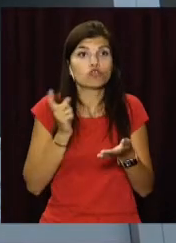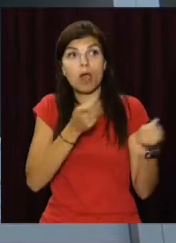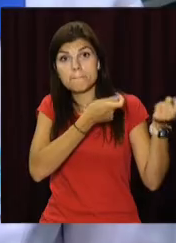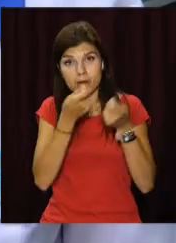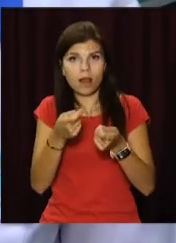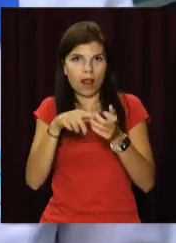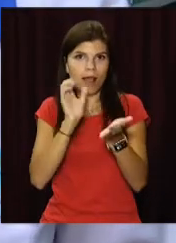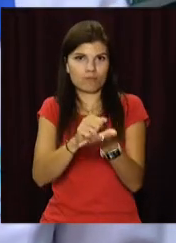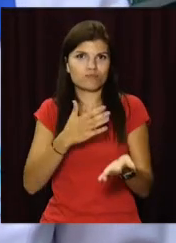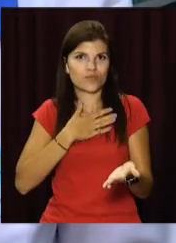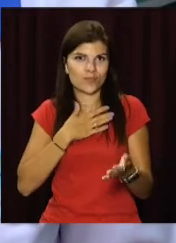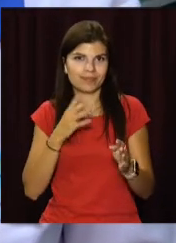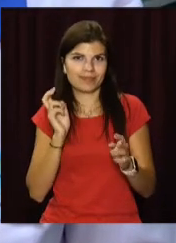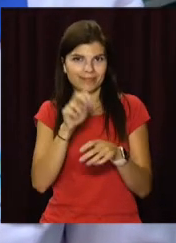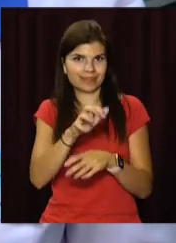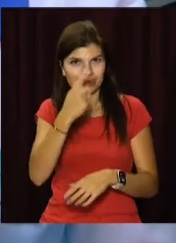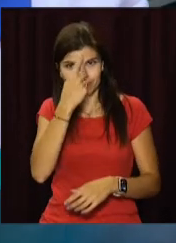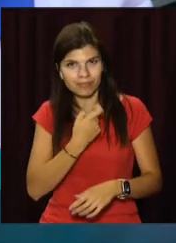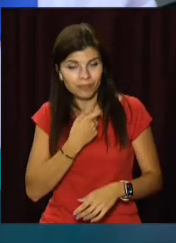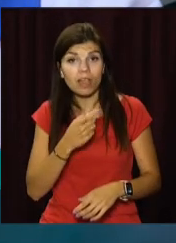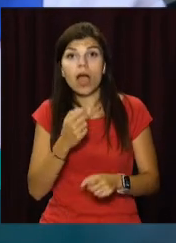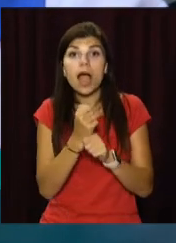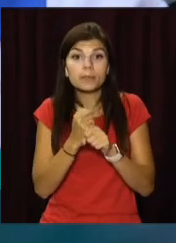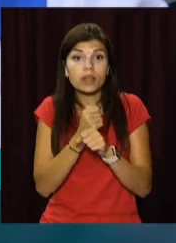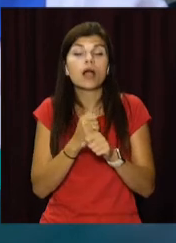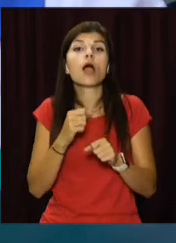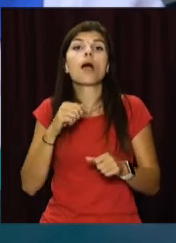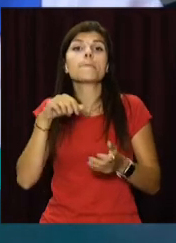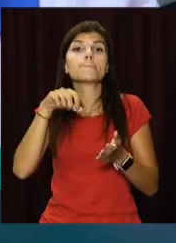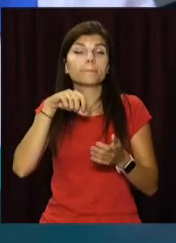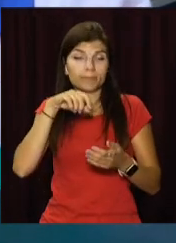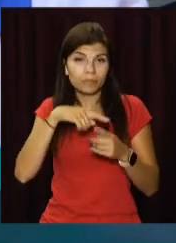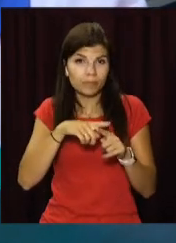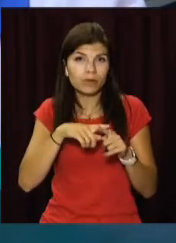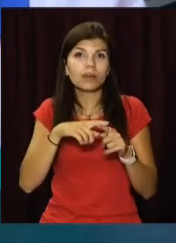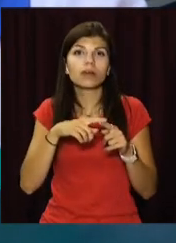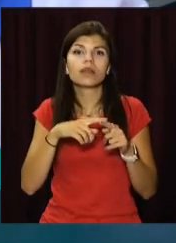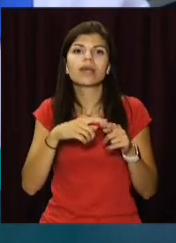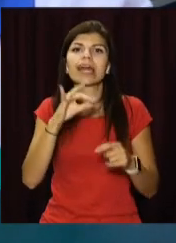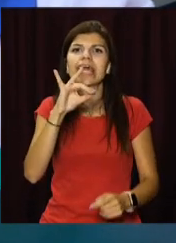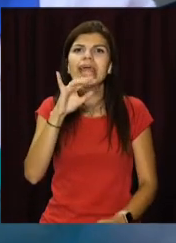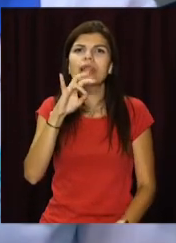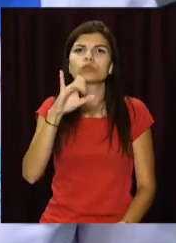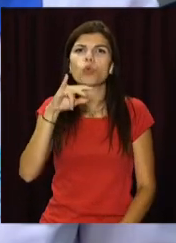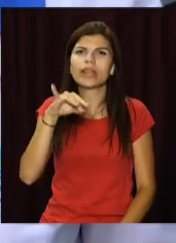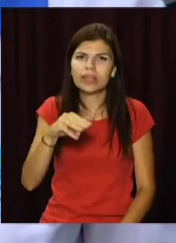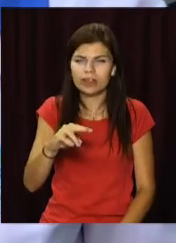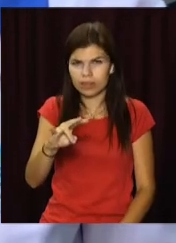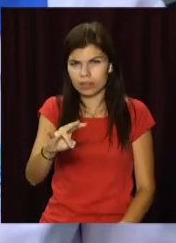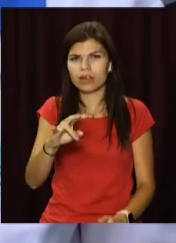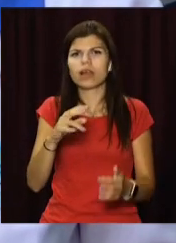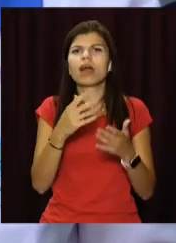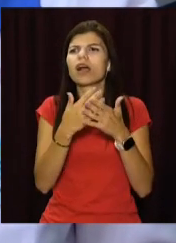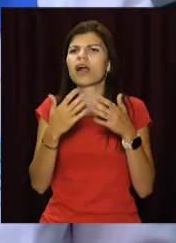Аптека працює зі всіма державними програмами. Це відпуск інсулінів, відпуск